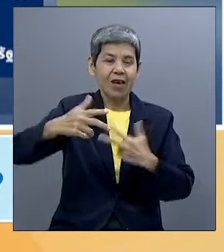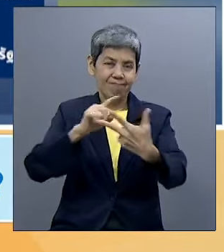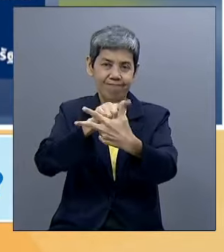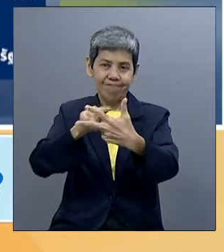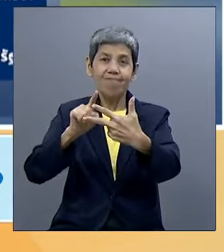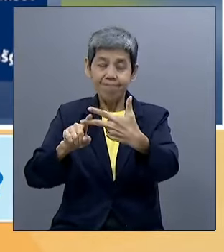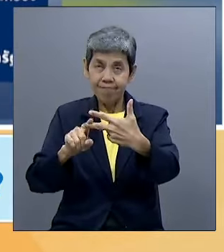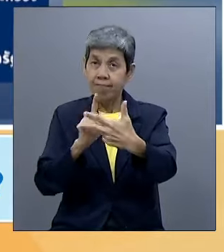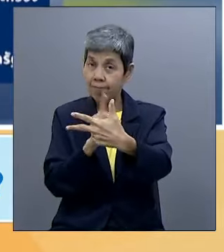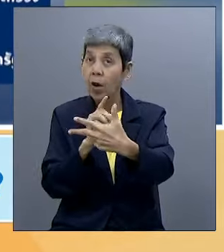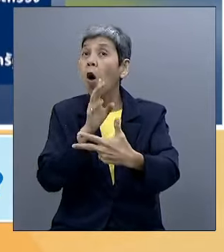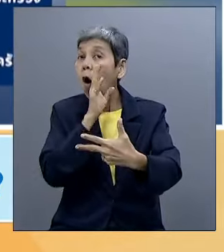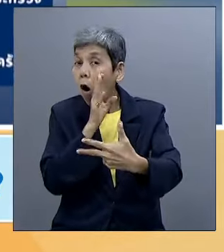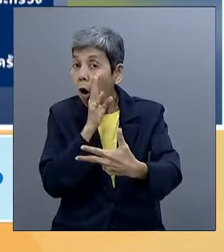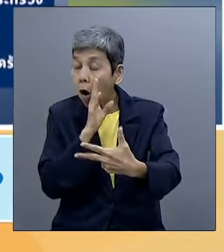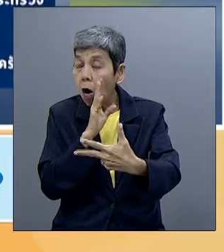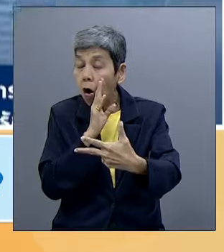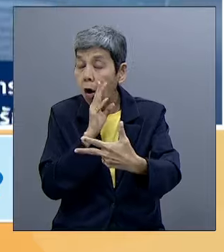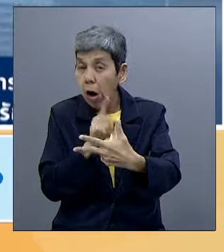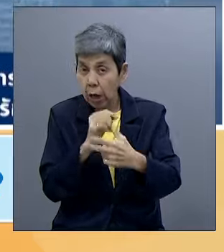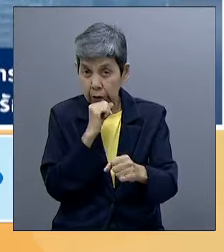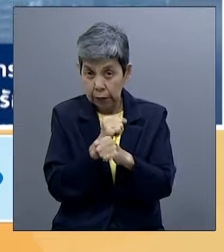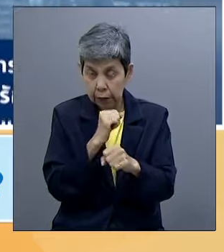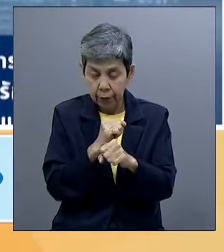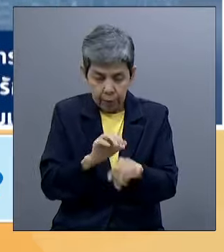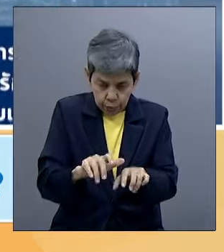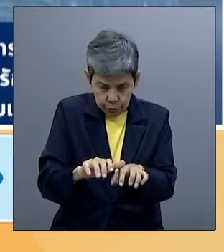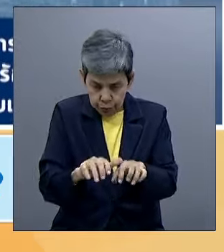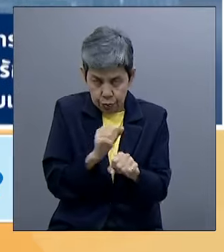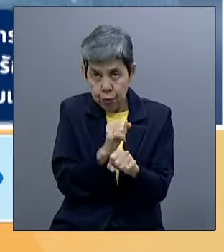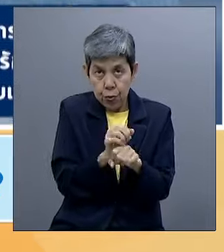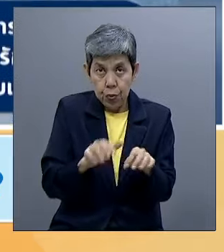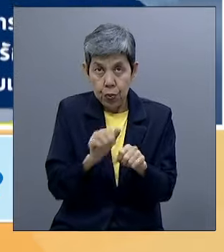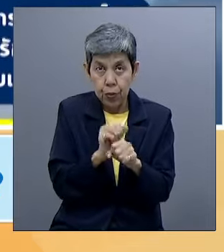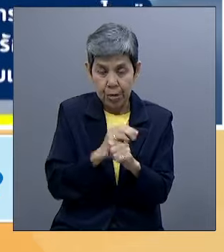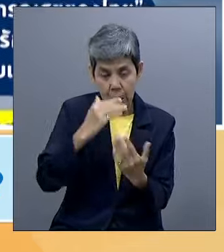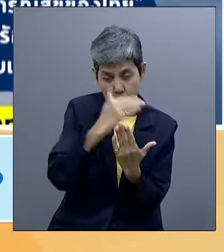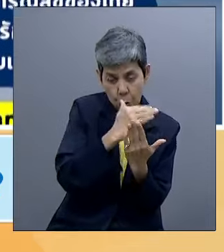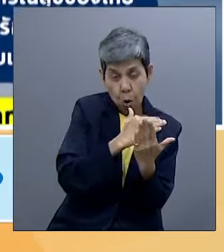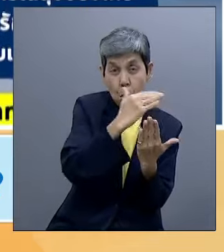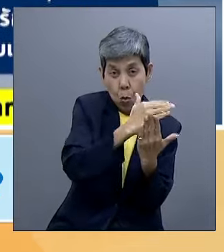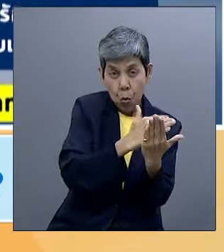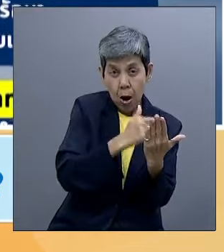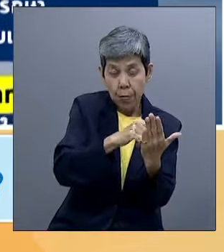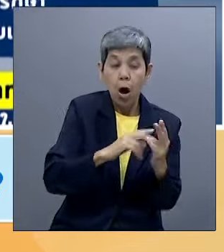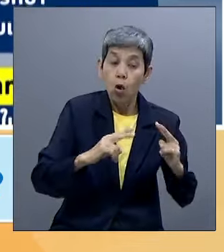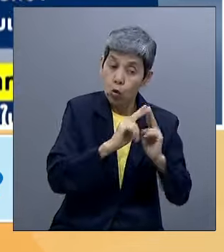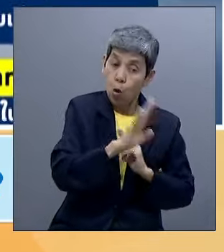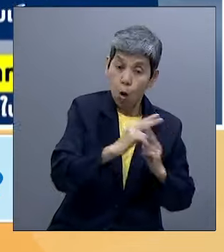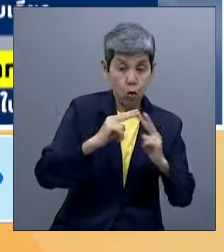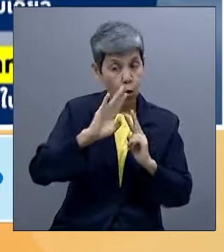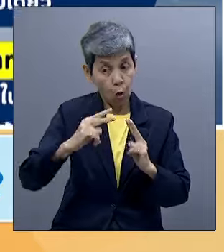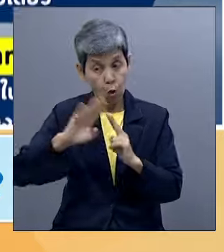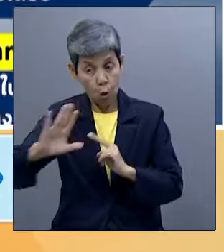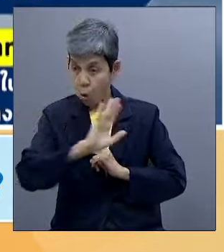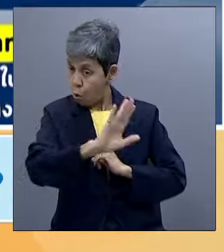ครับซึ่งถ้าเราทำสร้างนะหรือว่าเอา data center ที่มีอยู่แล้วเนี่ยนะครับอย่างกระทรวงนี้กระทรวงนั้นที่เคยมีอ